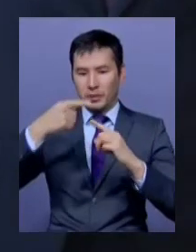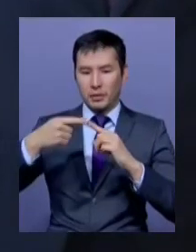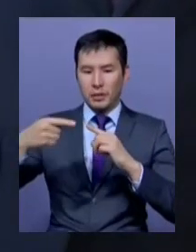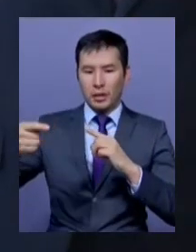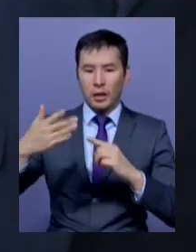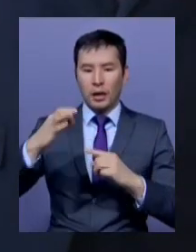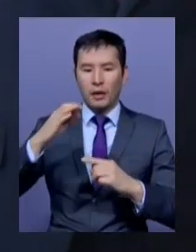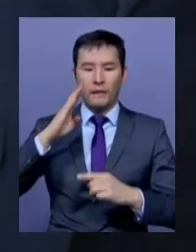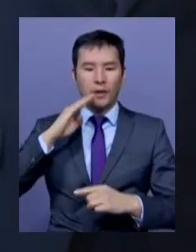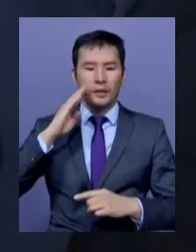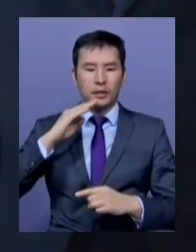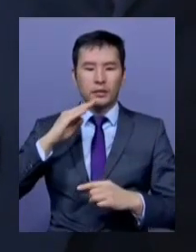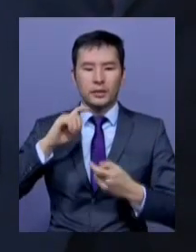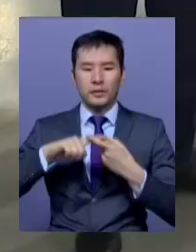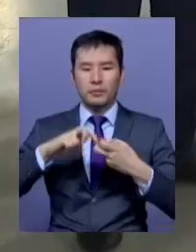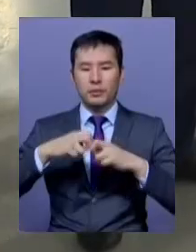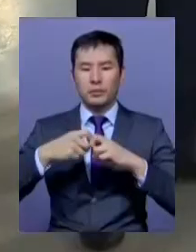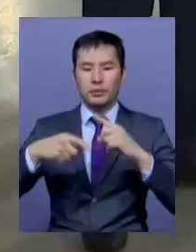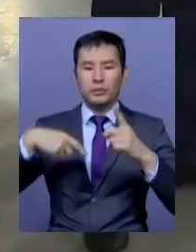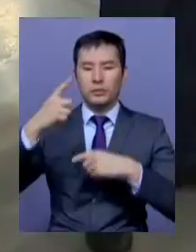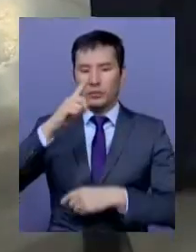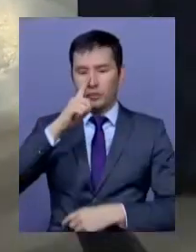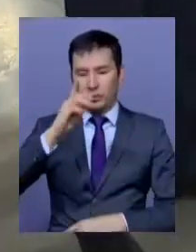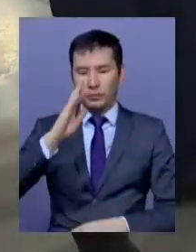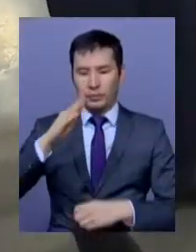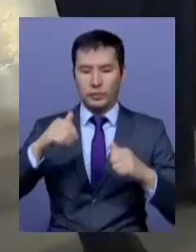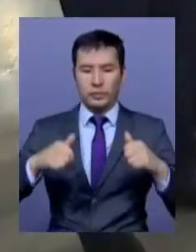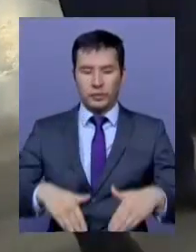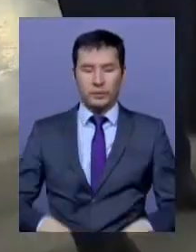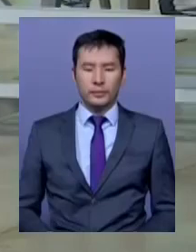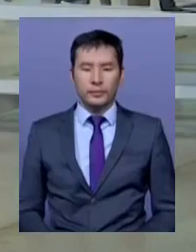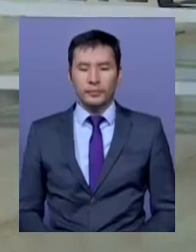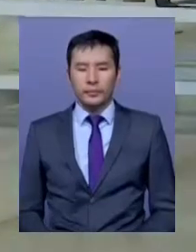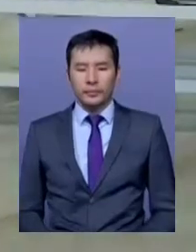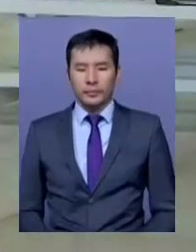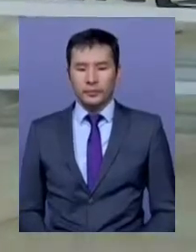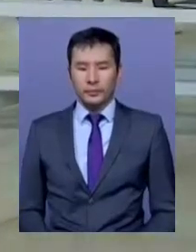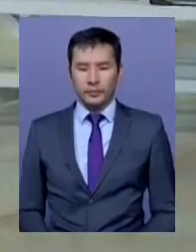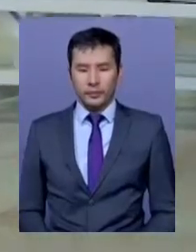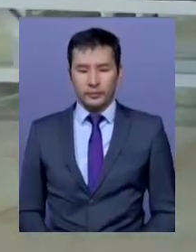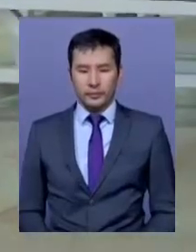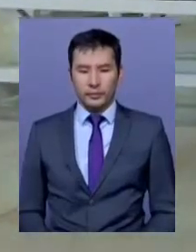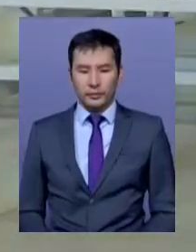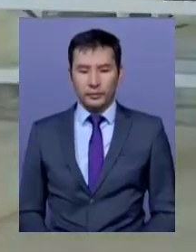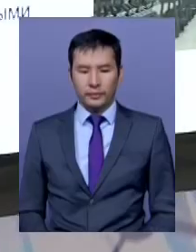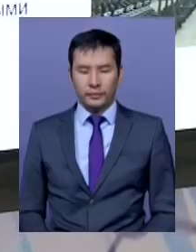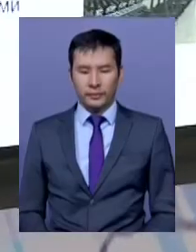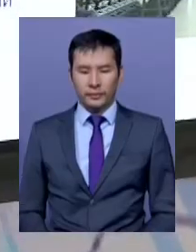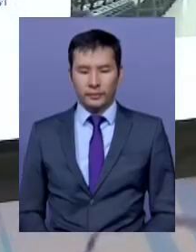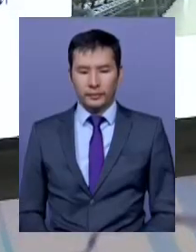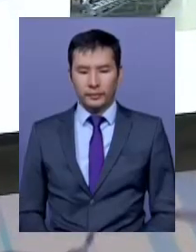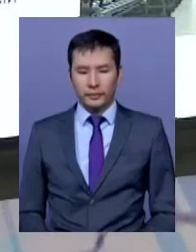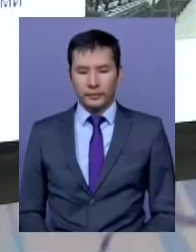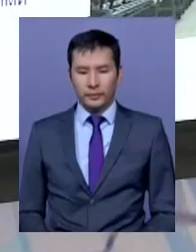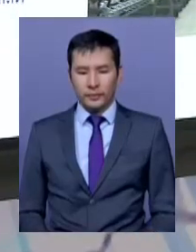ғана экономика еркін дами алады. Президентке әйнекпен алюминийден жасалған энерготиімді сәулеттік қасбеттер өндіретін